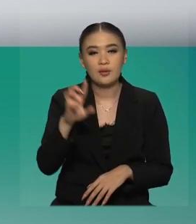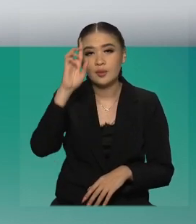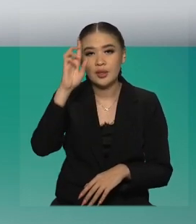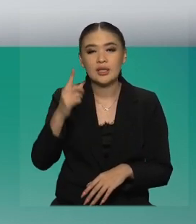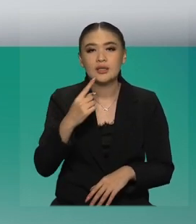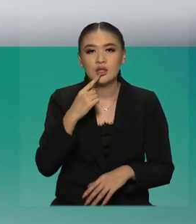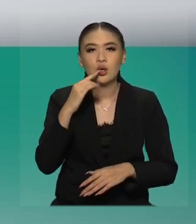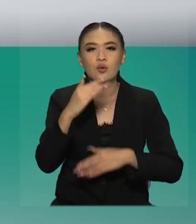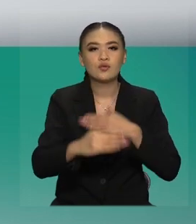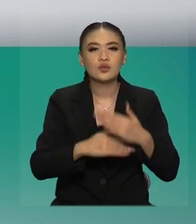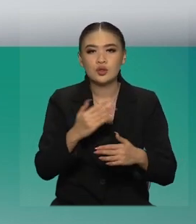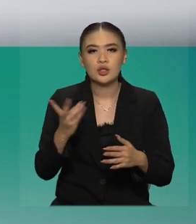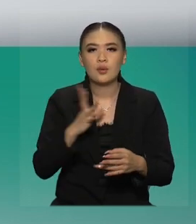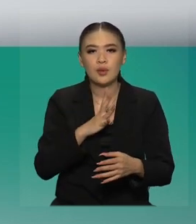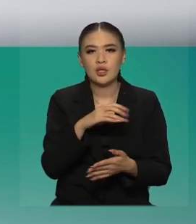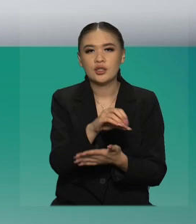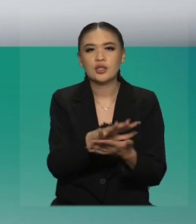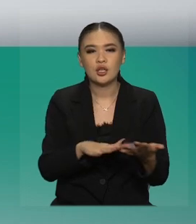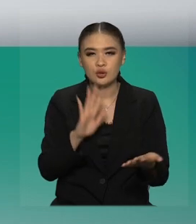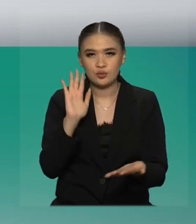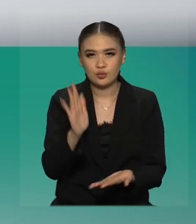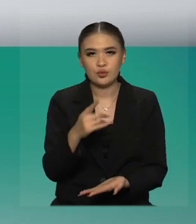мәртебесін нығайту саясатын жалғастыратынын айтқан болатын.